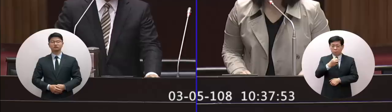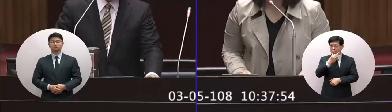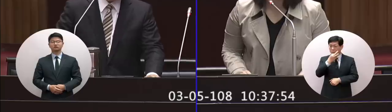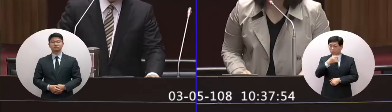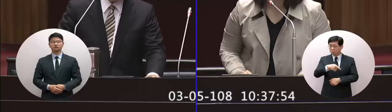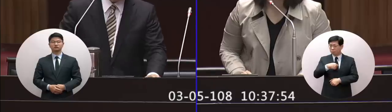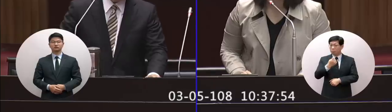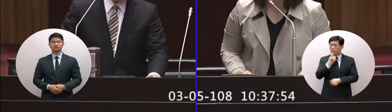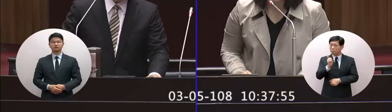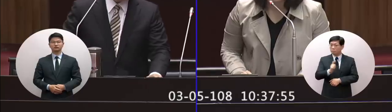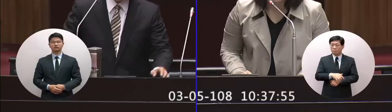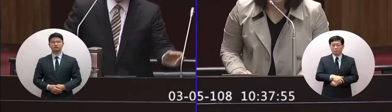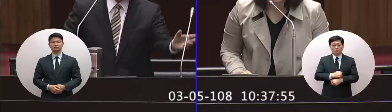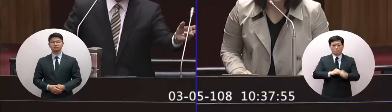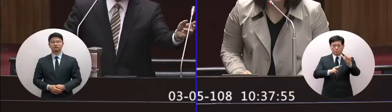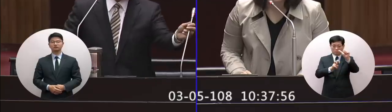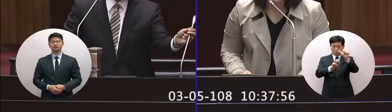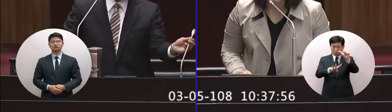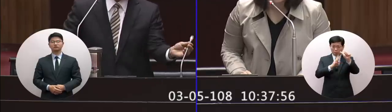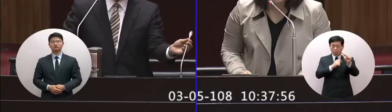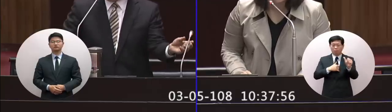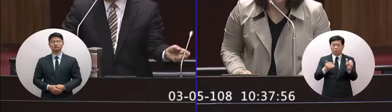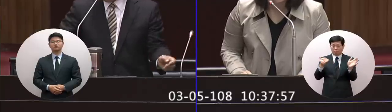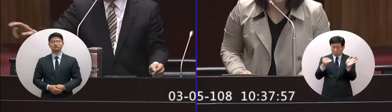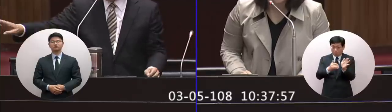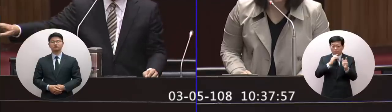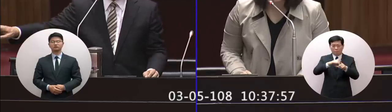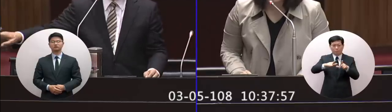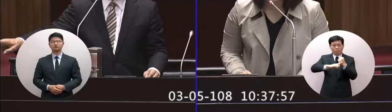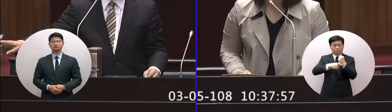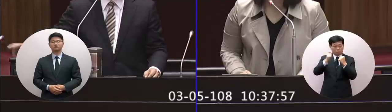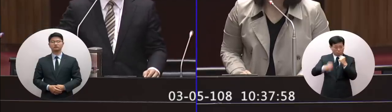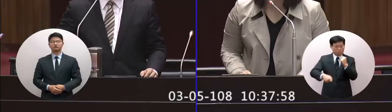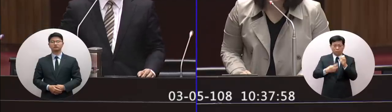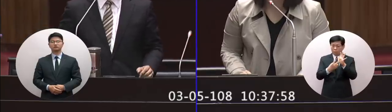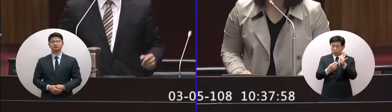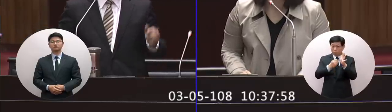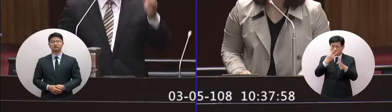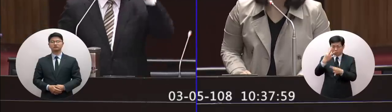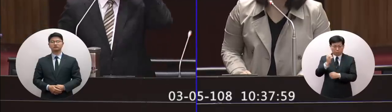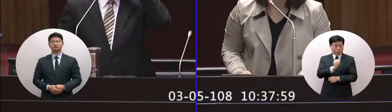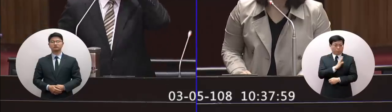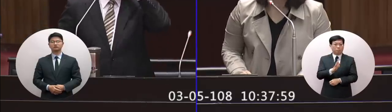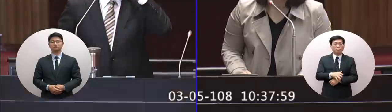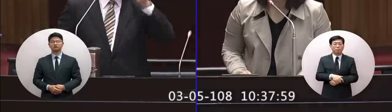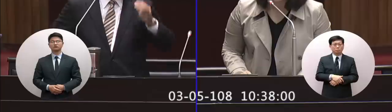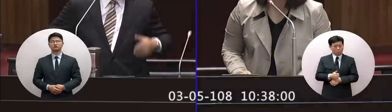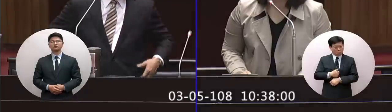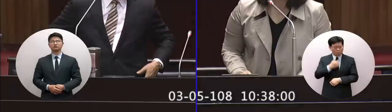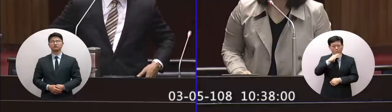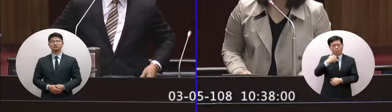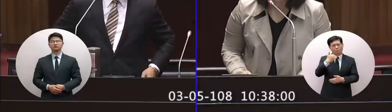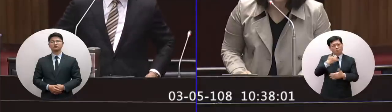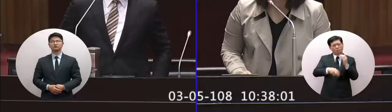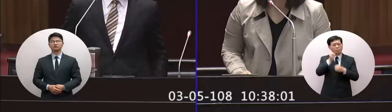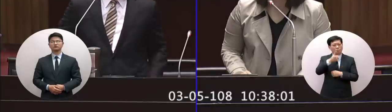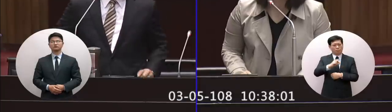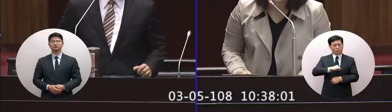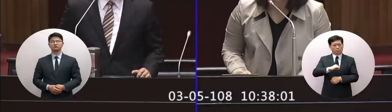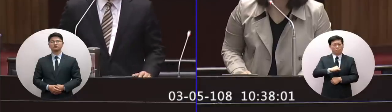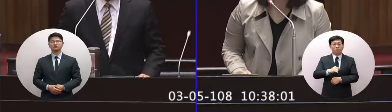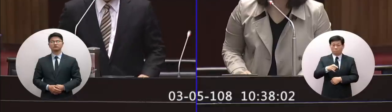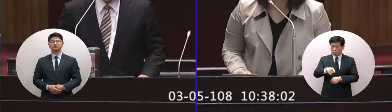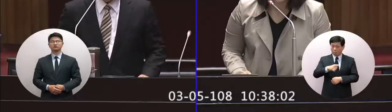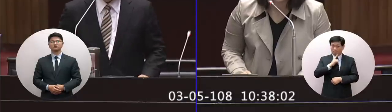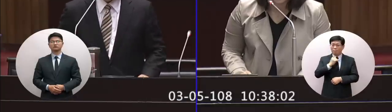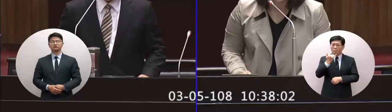家会有这样的质疑哦？因为5月24号其实才是大法官释宪期的这个期限，那说真的也还有2个多月，所以大家觉得说，